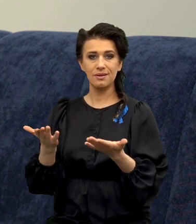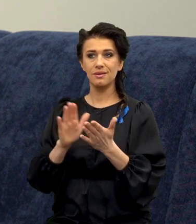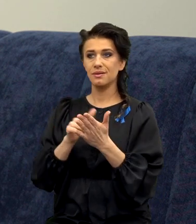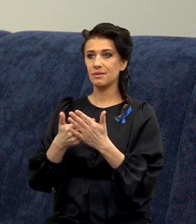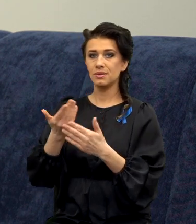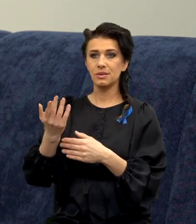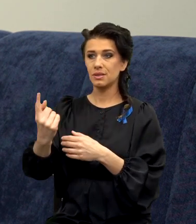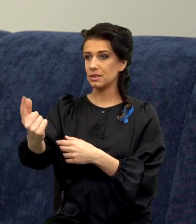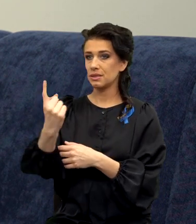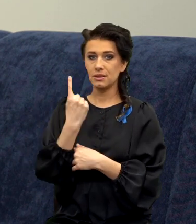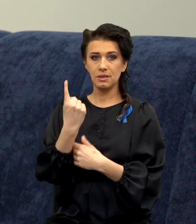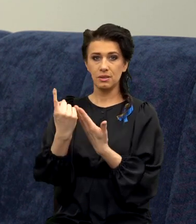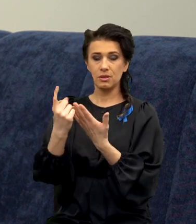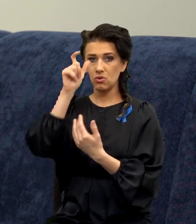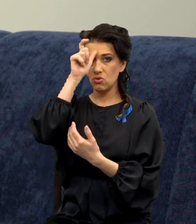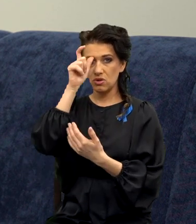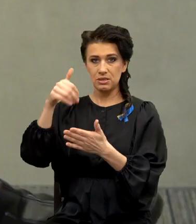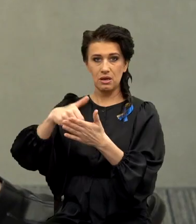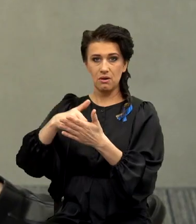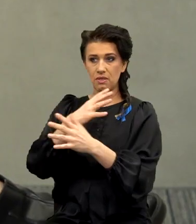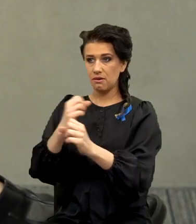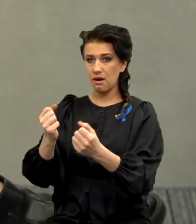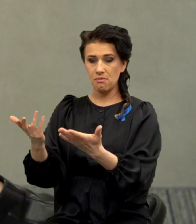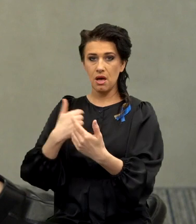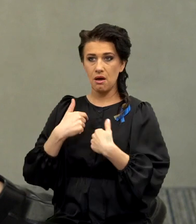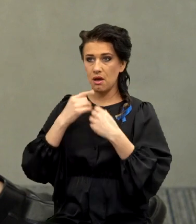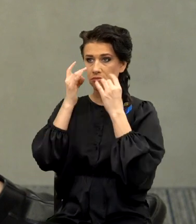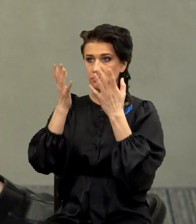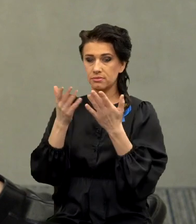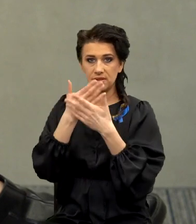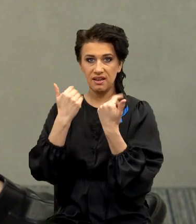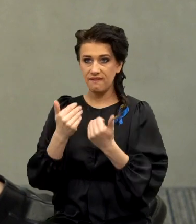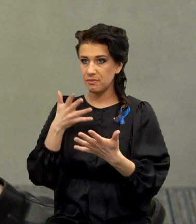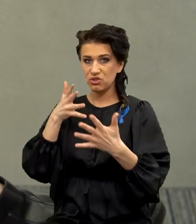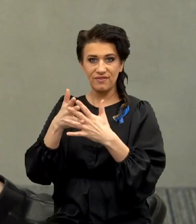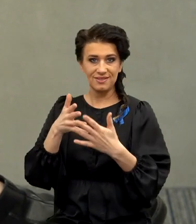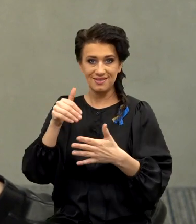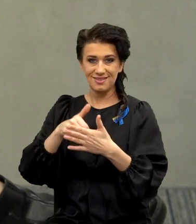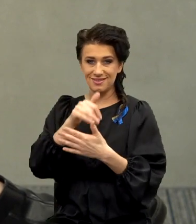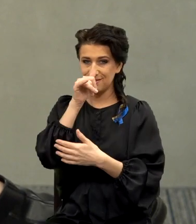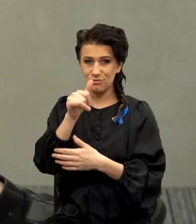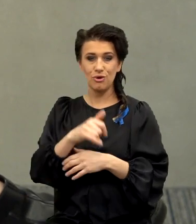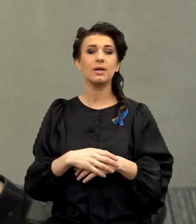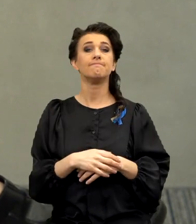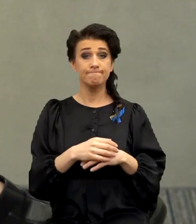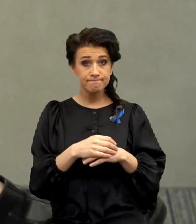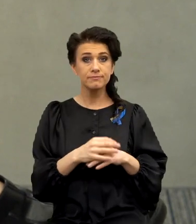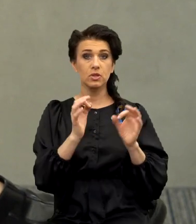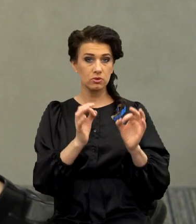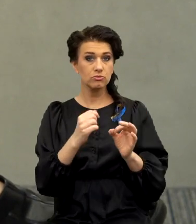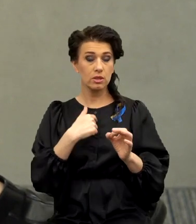na czyjeś zachowania takie w traumie. Ja tak pomyślałam, bo tutaj padły takie kilka bardzo